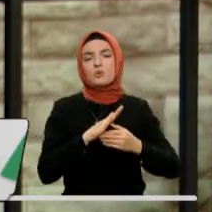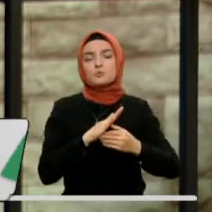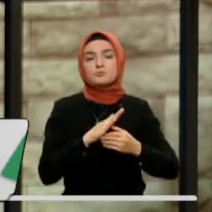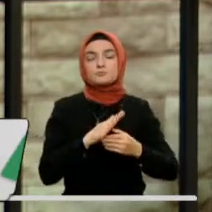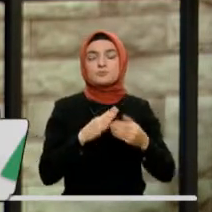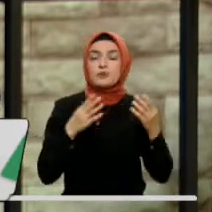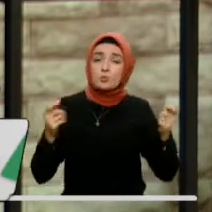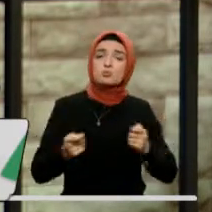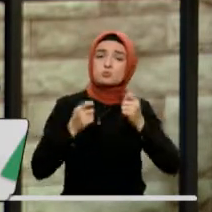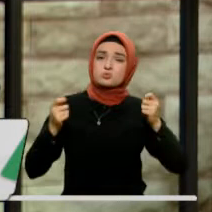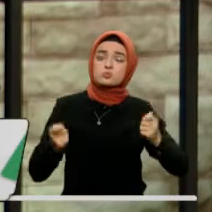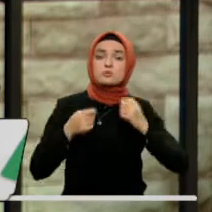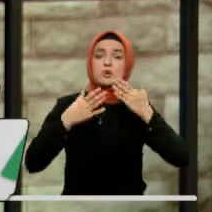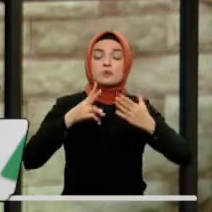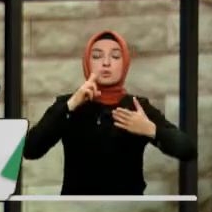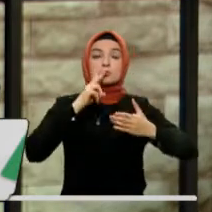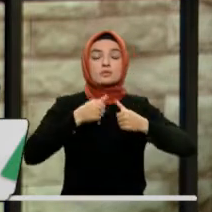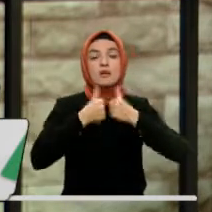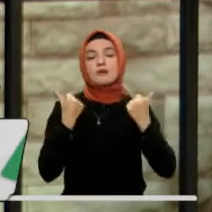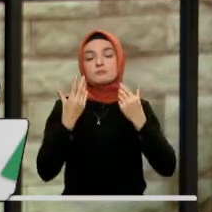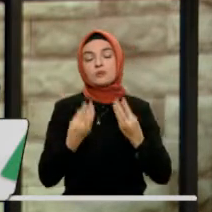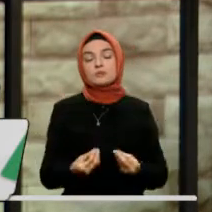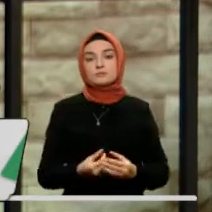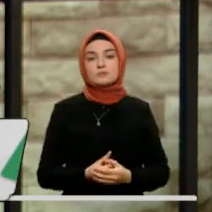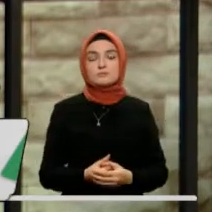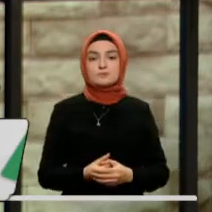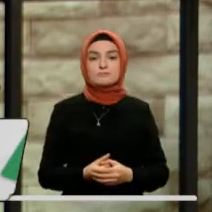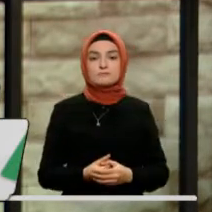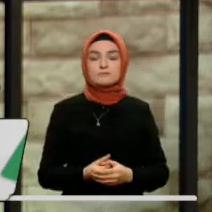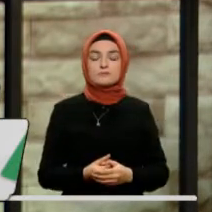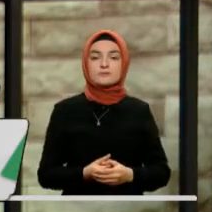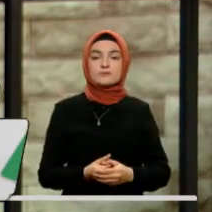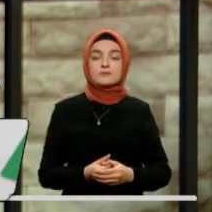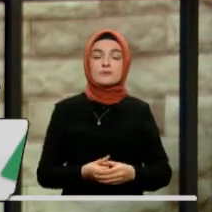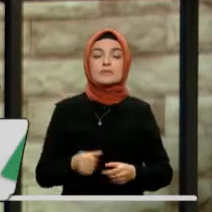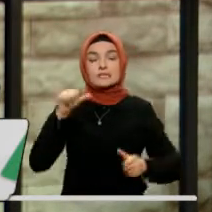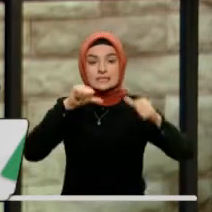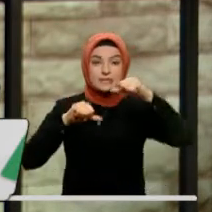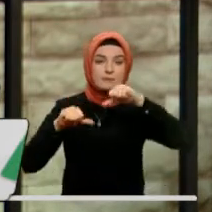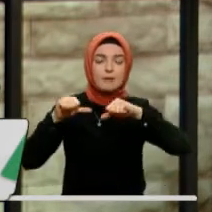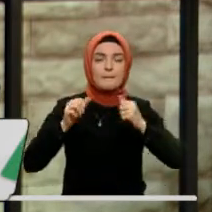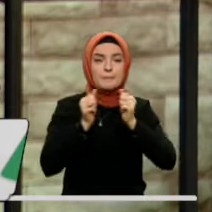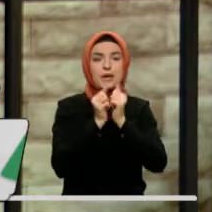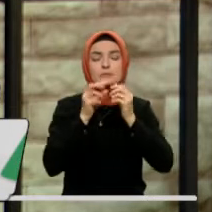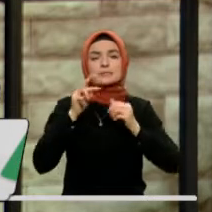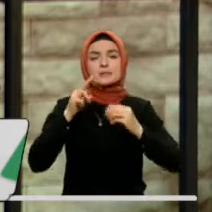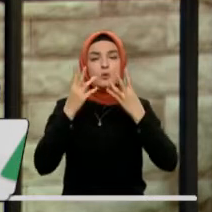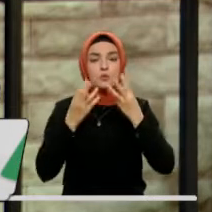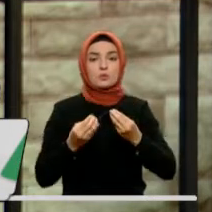kadar uğraşırsanız uğraşın sonunda ayrılık gelir o noktada. Kimyanın birleşmesi gibidir. Yani iki